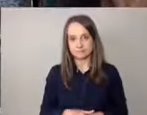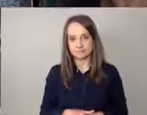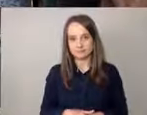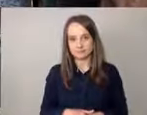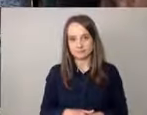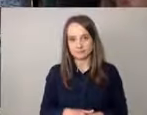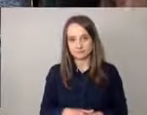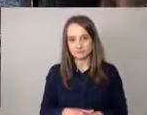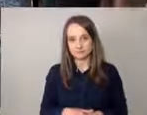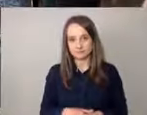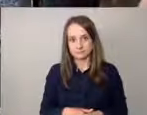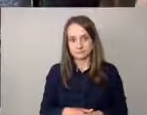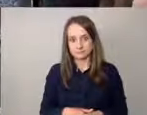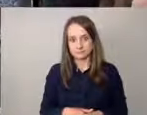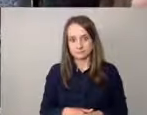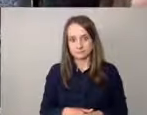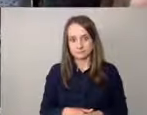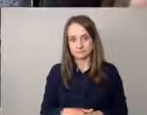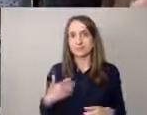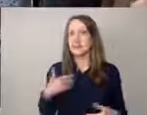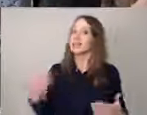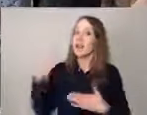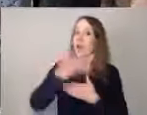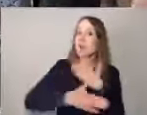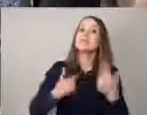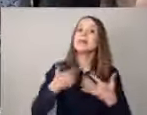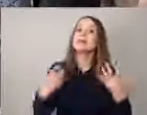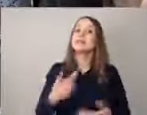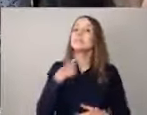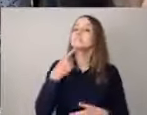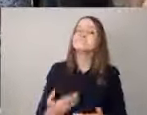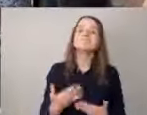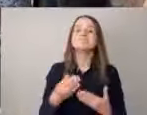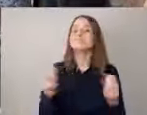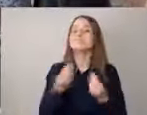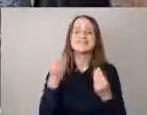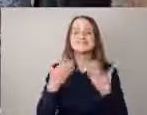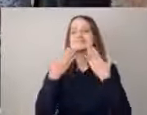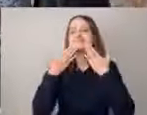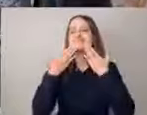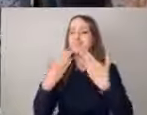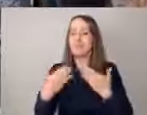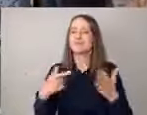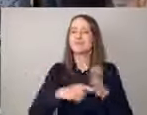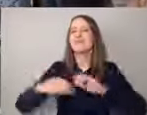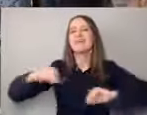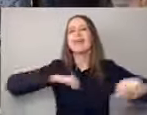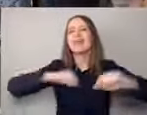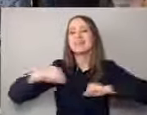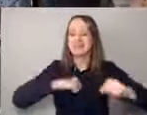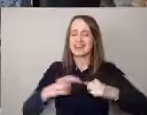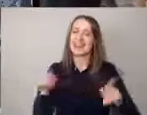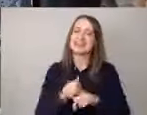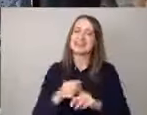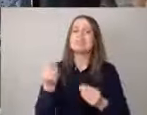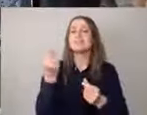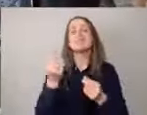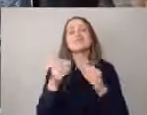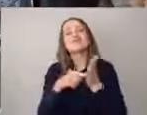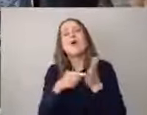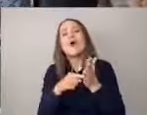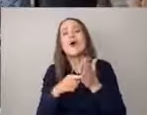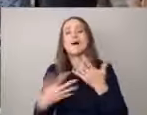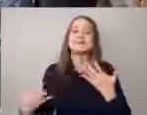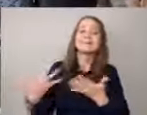I zupełnie na koniec, drodzy państwo, chciałem wam jeszcze raz podziękować za tę energię, za zbieranie podpisów, ale chcę was prosić